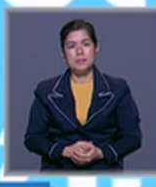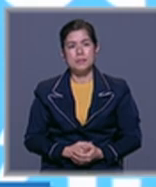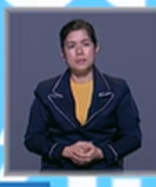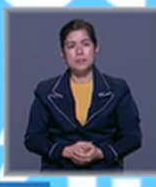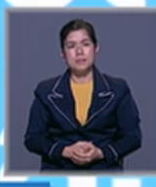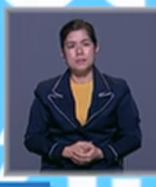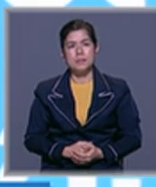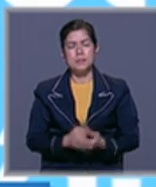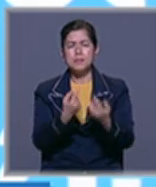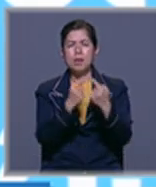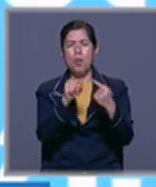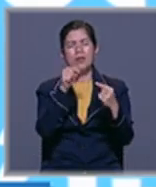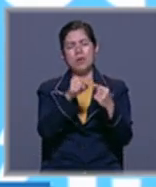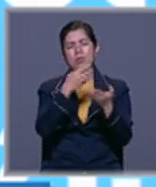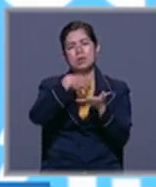แต่แค่นี้ไม่พอครับ